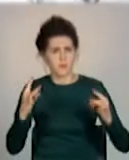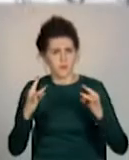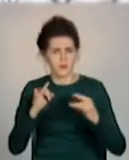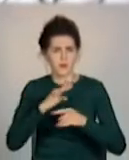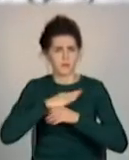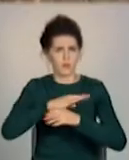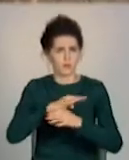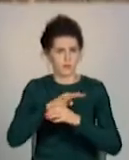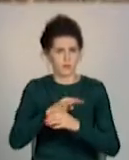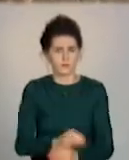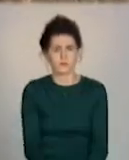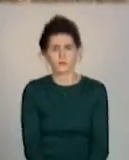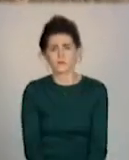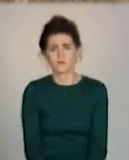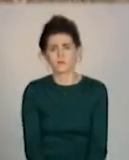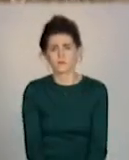постріли.